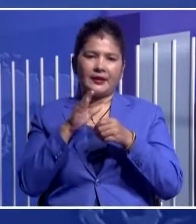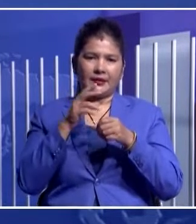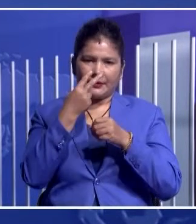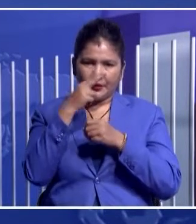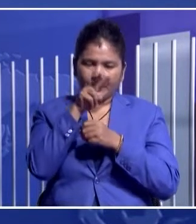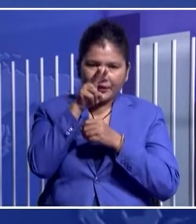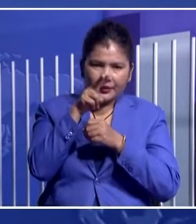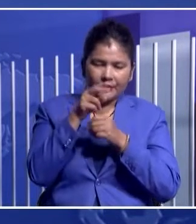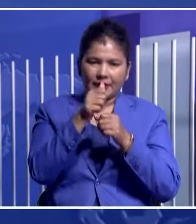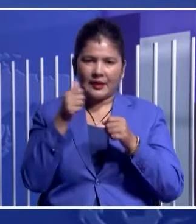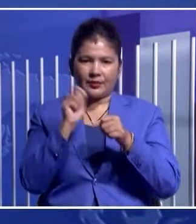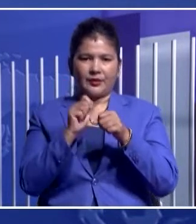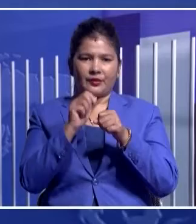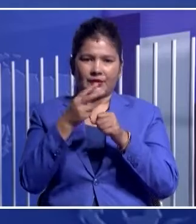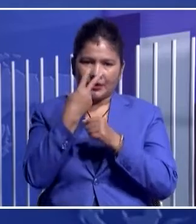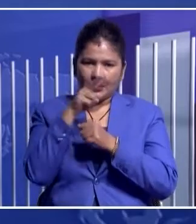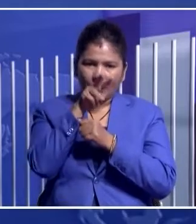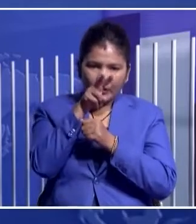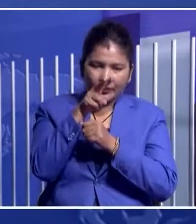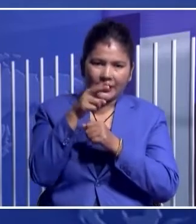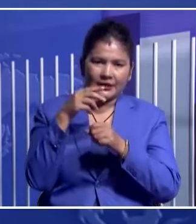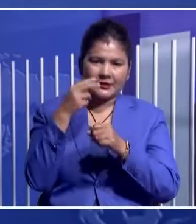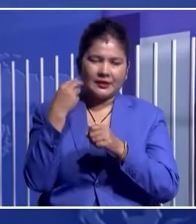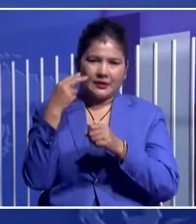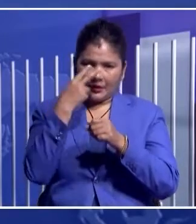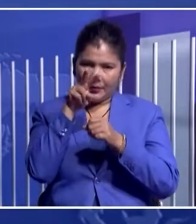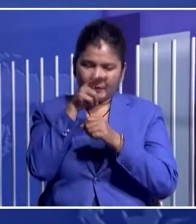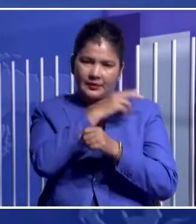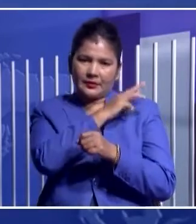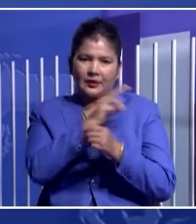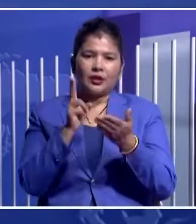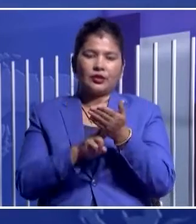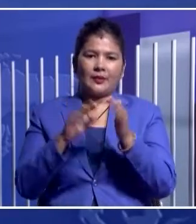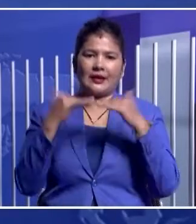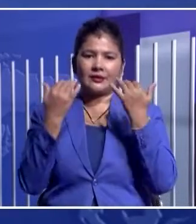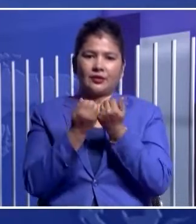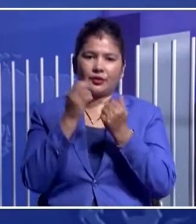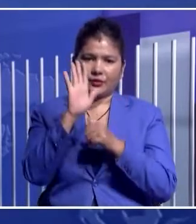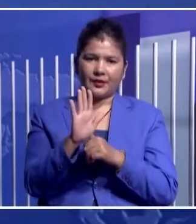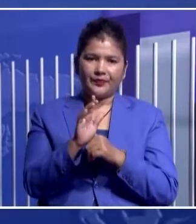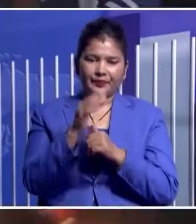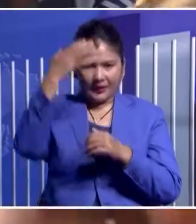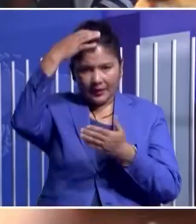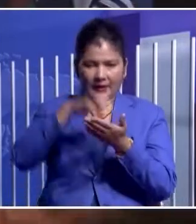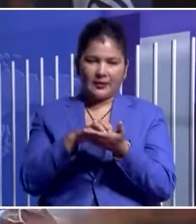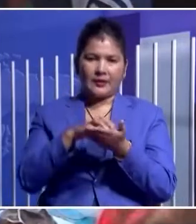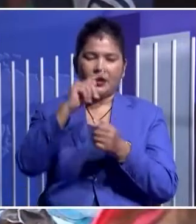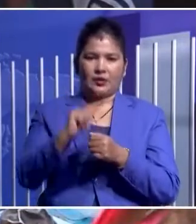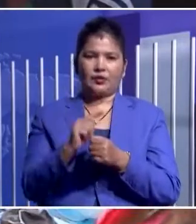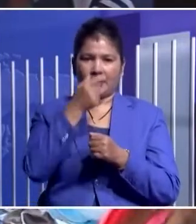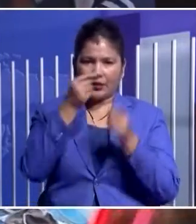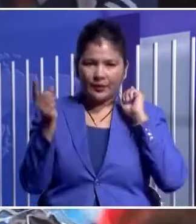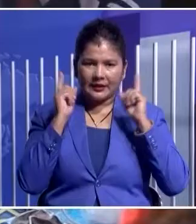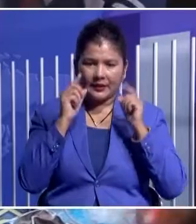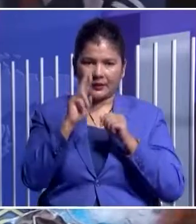छ। प्राकृतिक दृश्य अवलोकनका लागि पुग्ने पर्यटकलाई भैरव स्थान मन्दिरले थप आकर्षण गर्ने गरेको छ। पाल्पा तानसेनको रिब्दीकोट